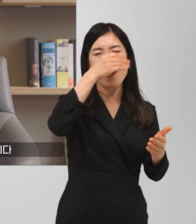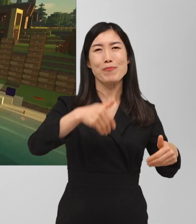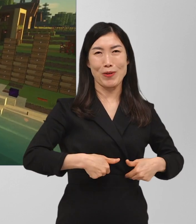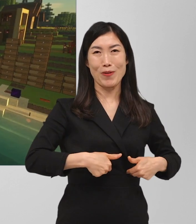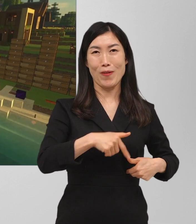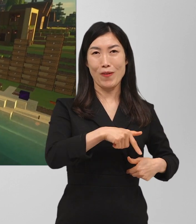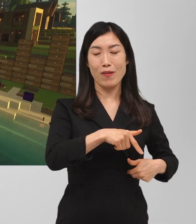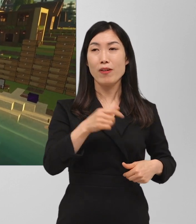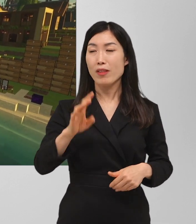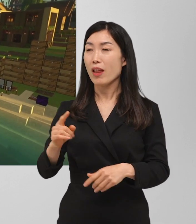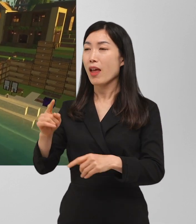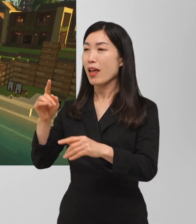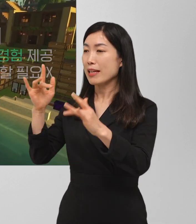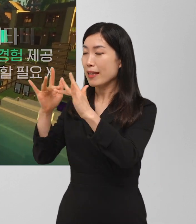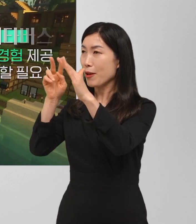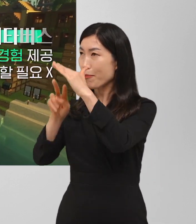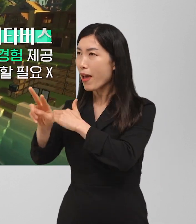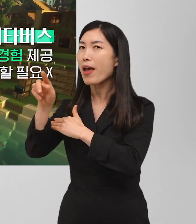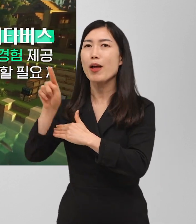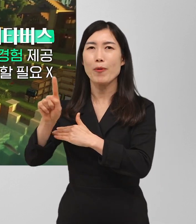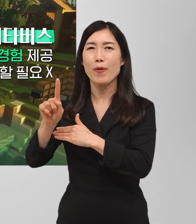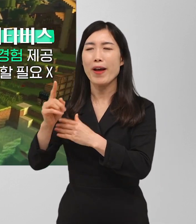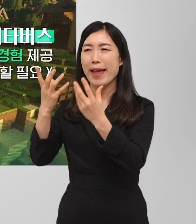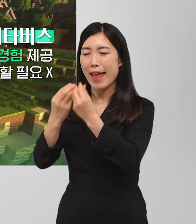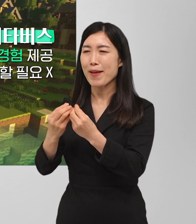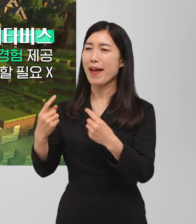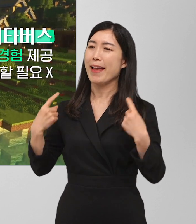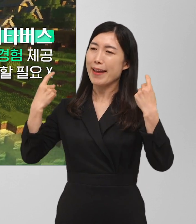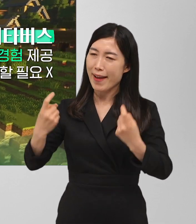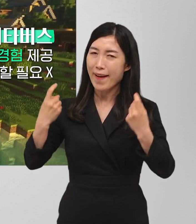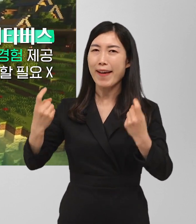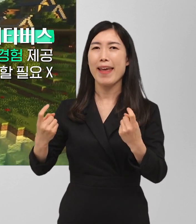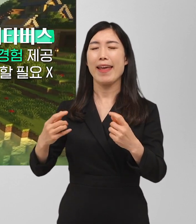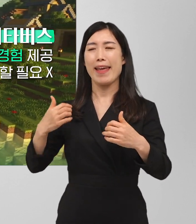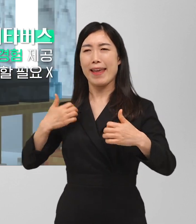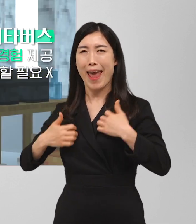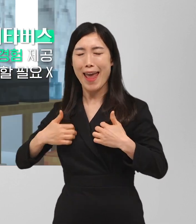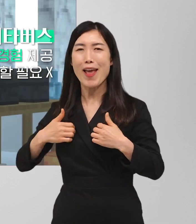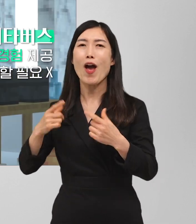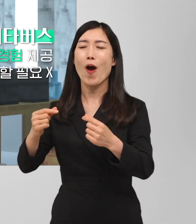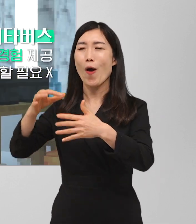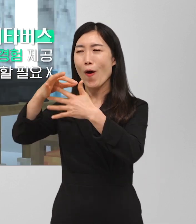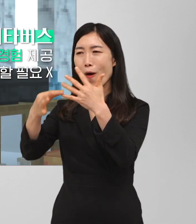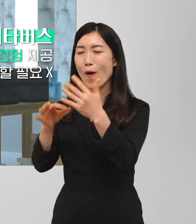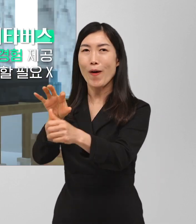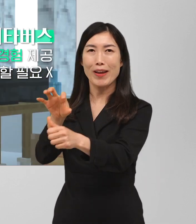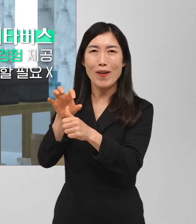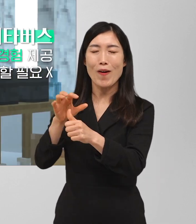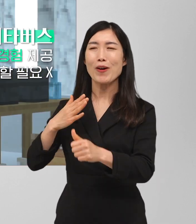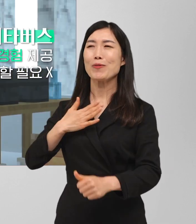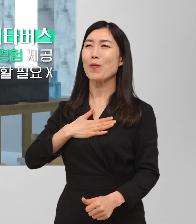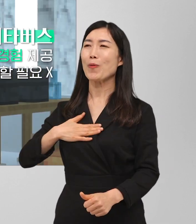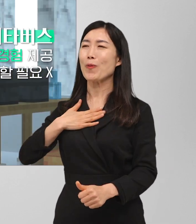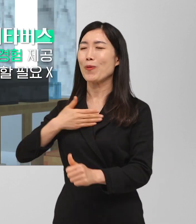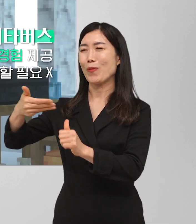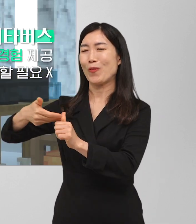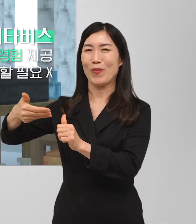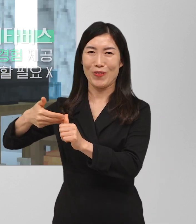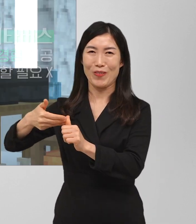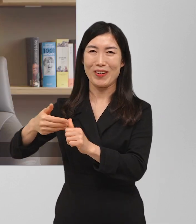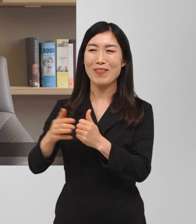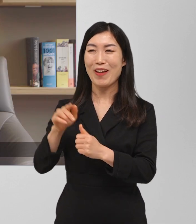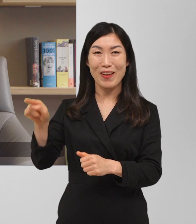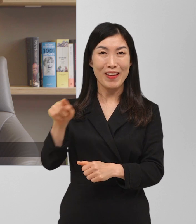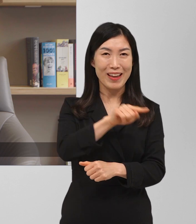요소입니다. 반대로 메타버스는 순수한 가상 공간에서의 컨텐츠를 활용한 서비스의 체감, 몰입감 서비스를